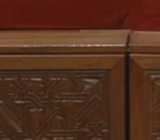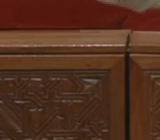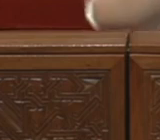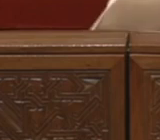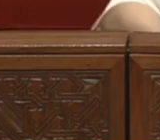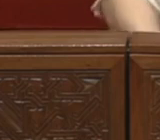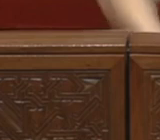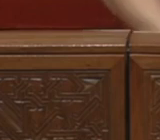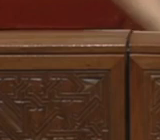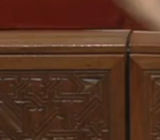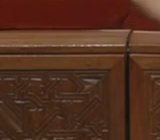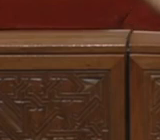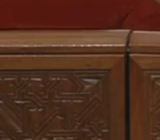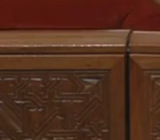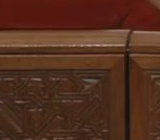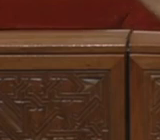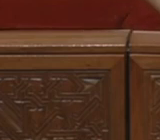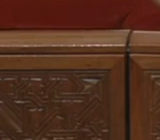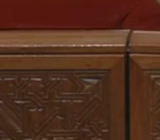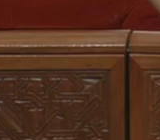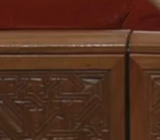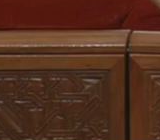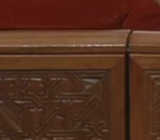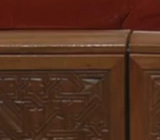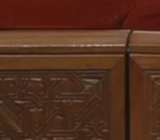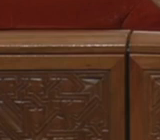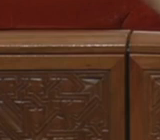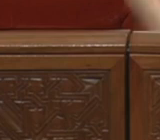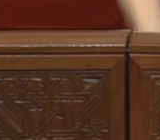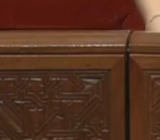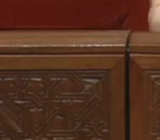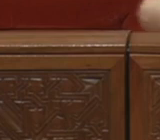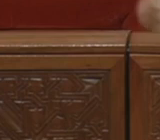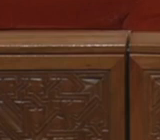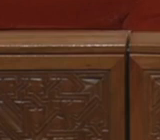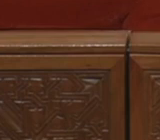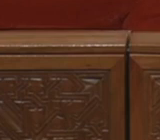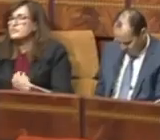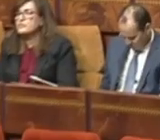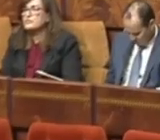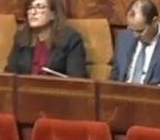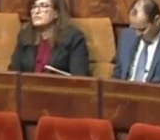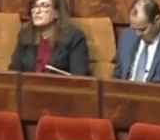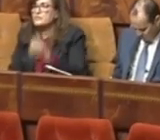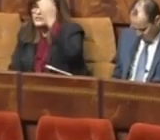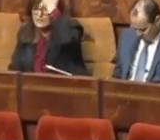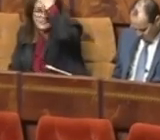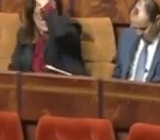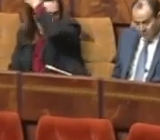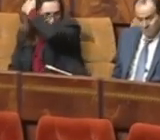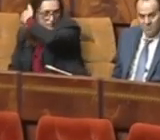832 فيه شروط تعجيزيه فيها ان يكون كثار واحد على 50 متر و 8 متر ونص ديال العلو 10 متر على